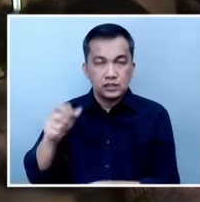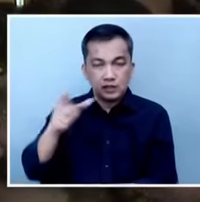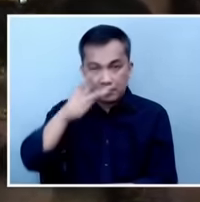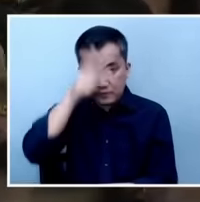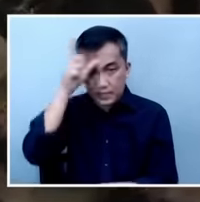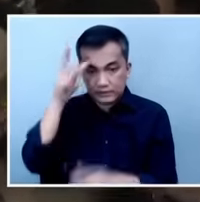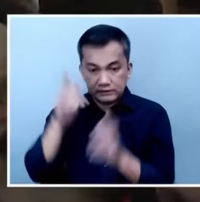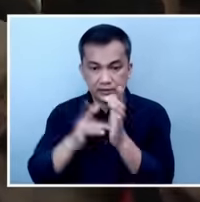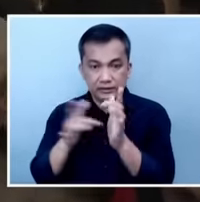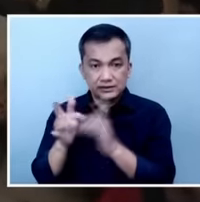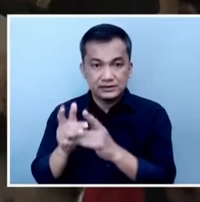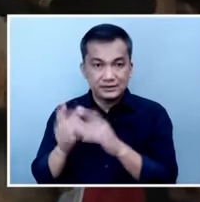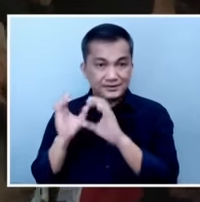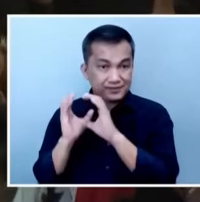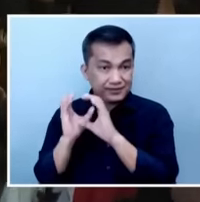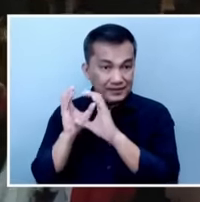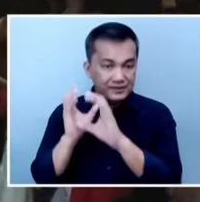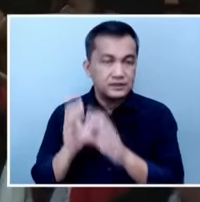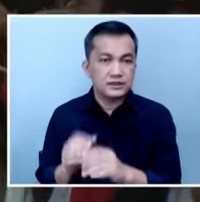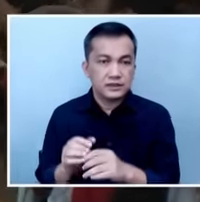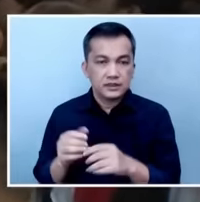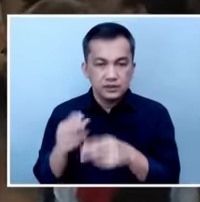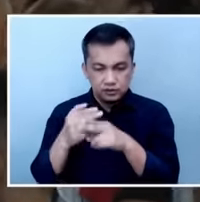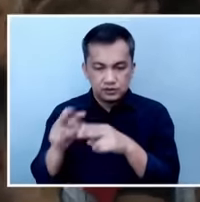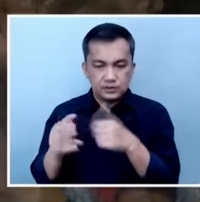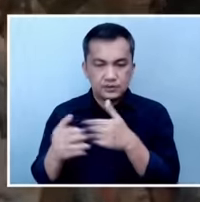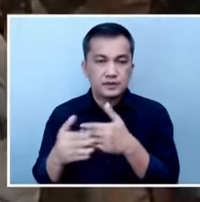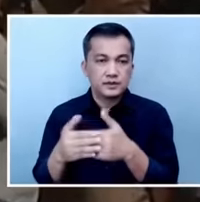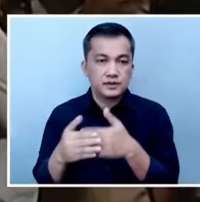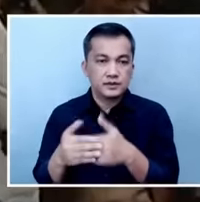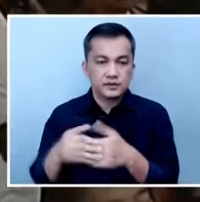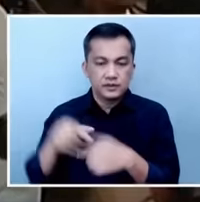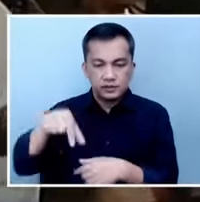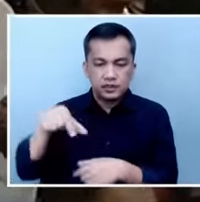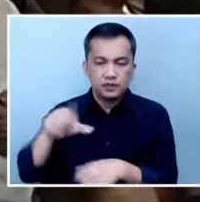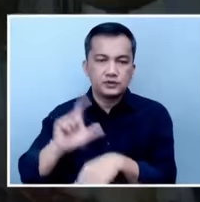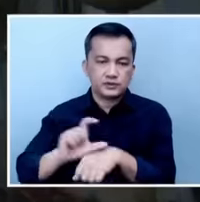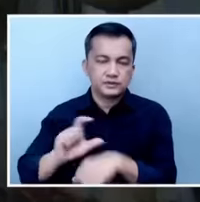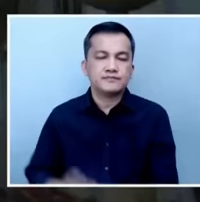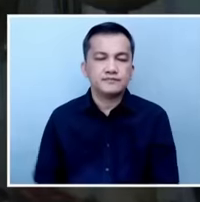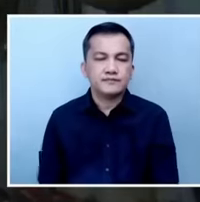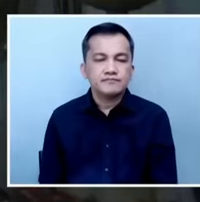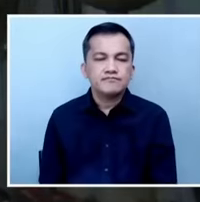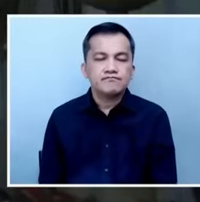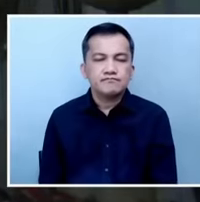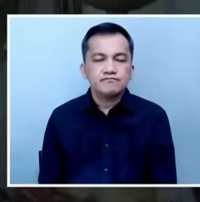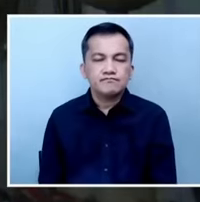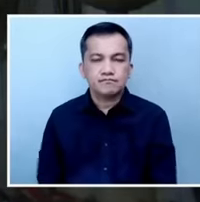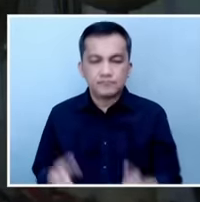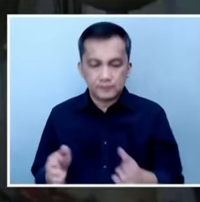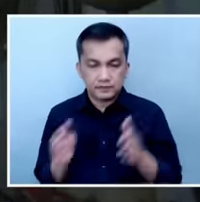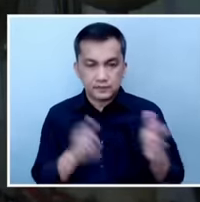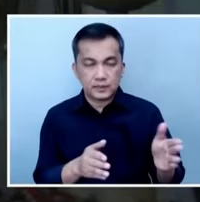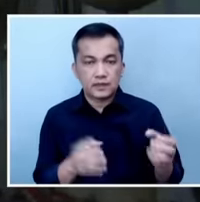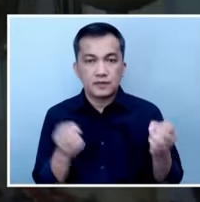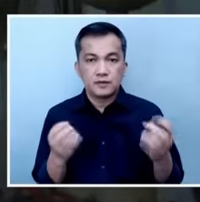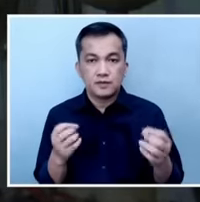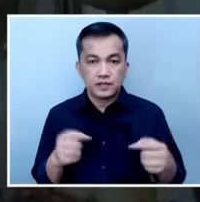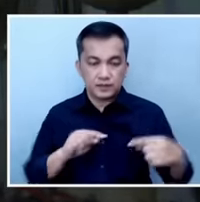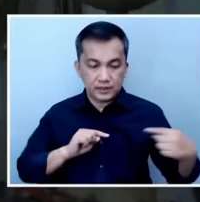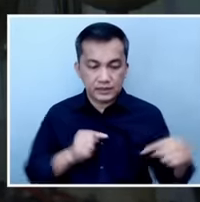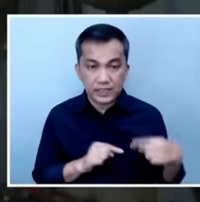ilang sandali na lamang po ay malapit na yan dito sa may Quiapo Church. Samantala, marami po ang